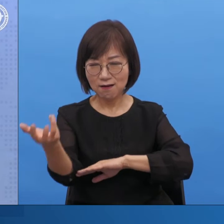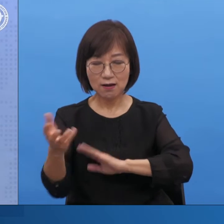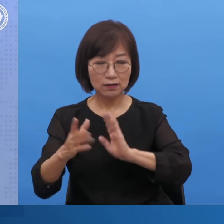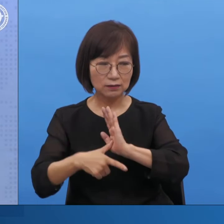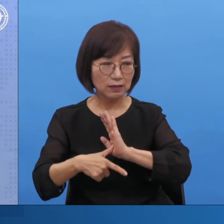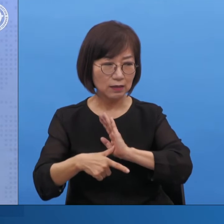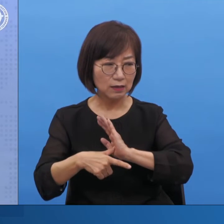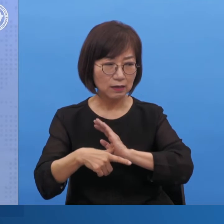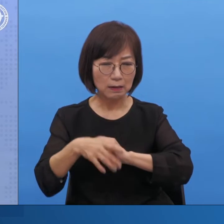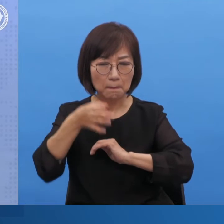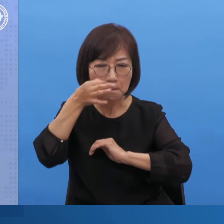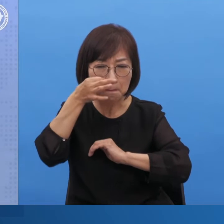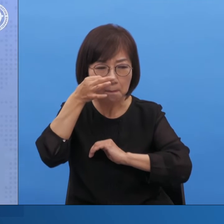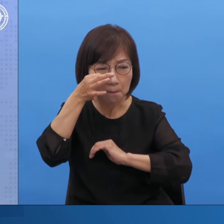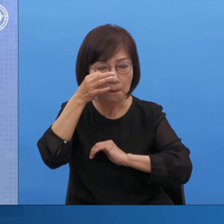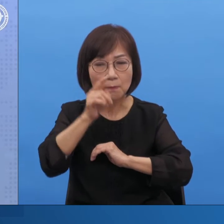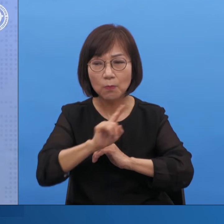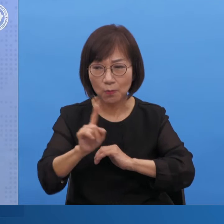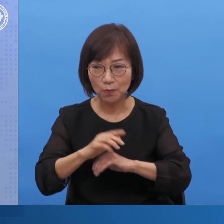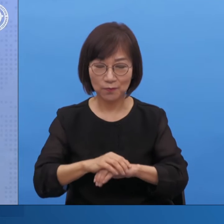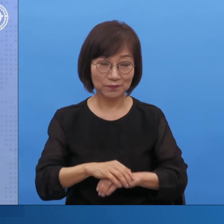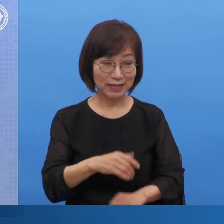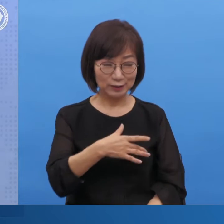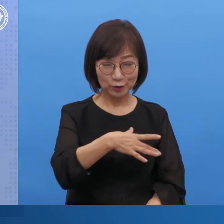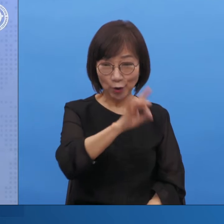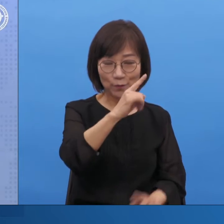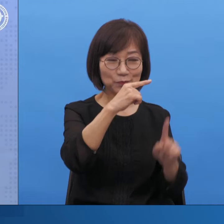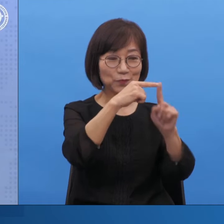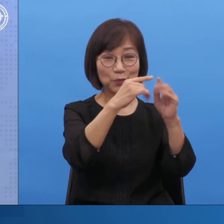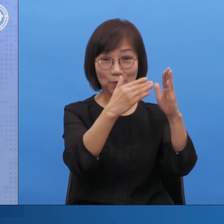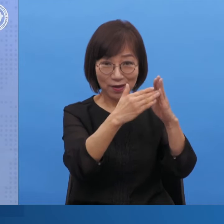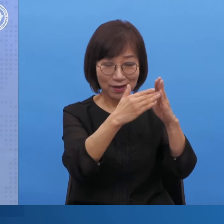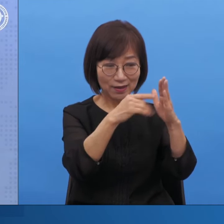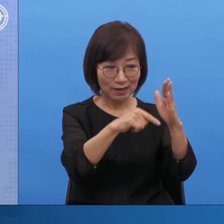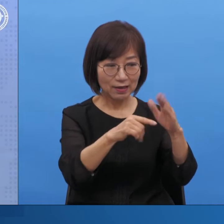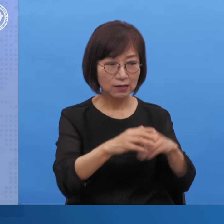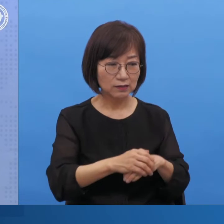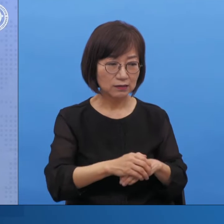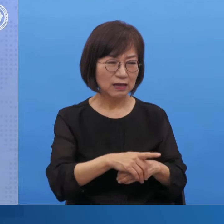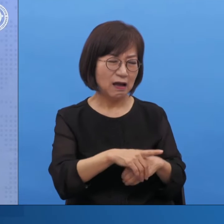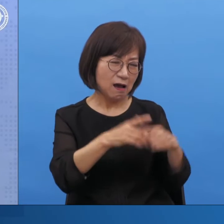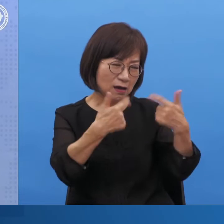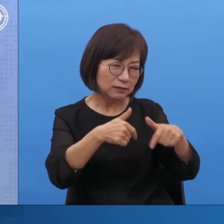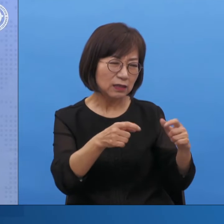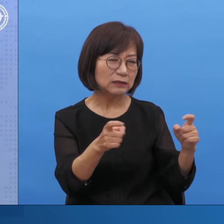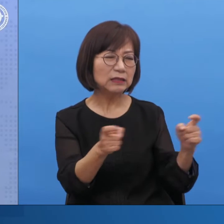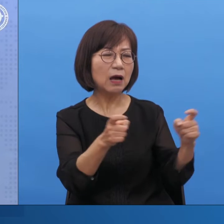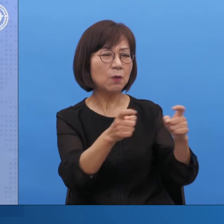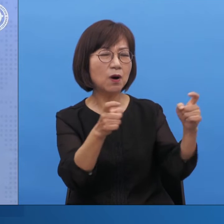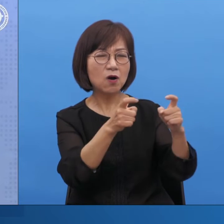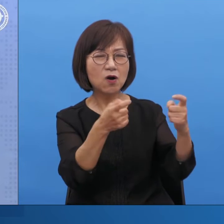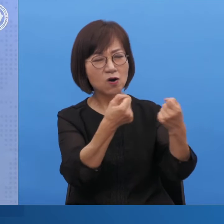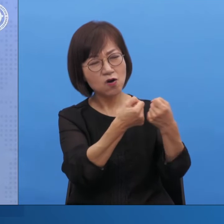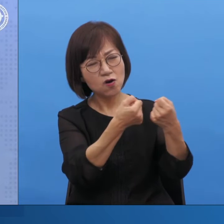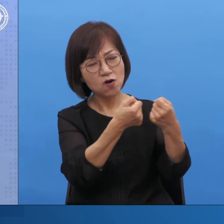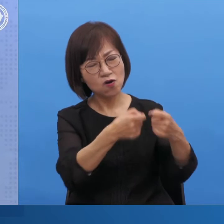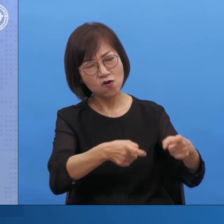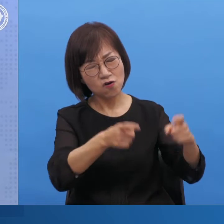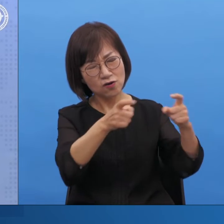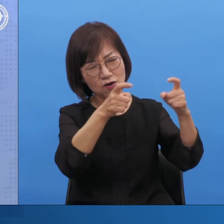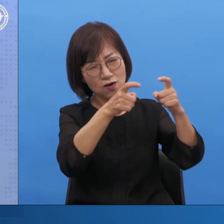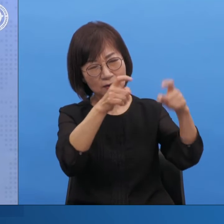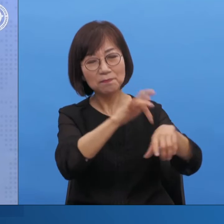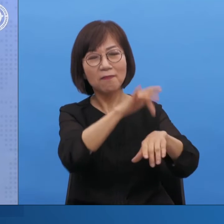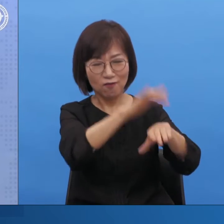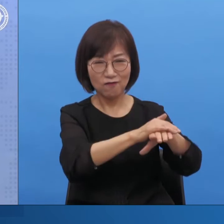많은 사람들이 우리 첫 번째 모교회는 아무것도 없는 주제에 싸움만 해요. In my first church, they have nothing and yet they're always